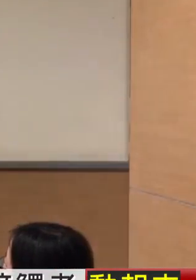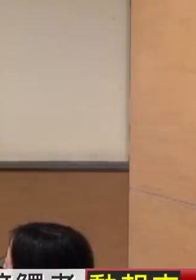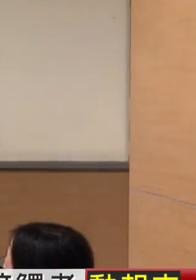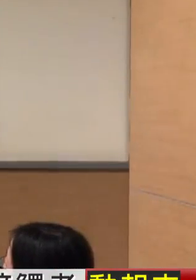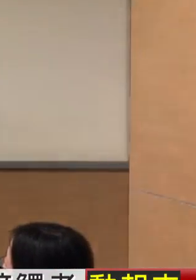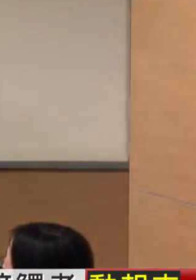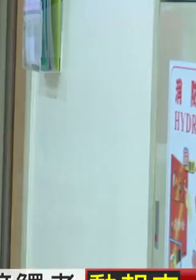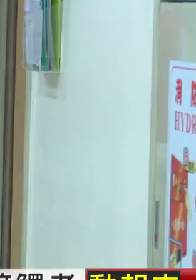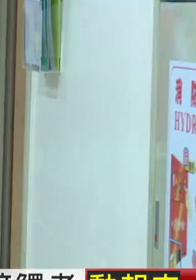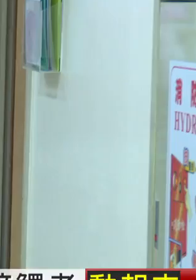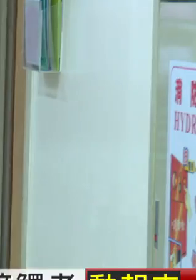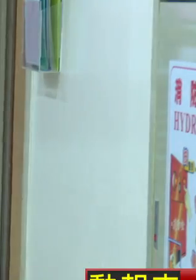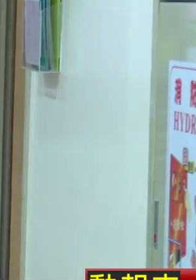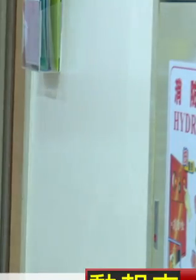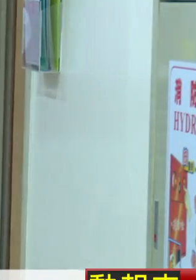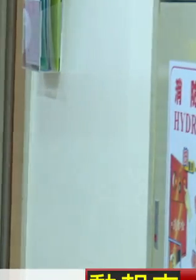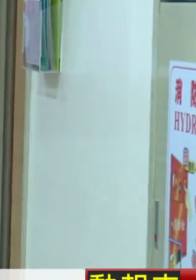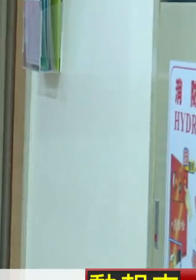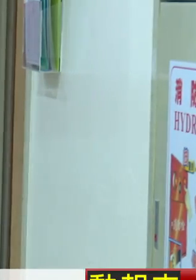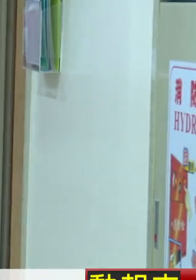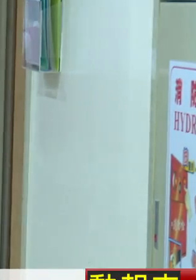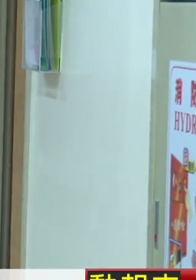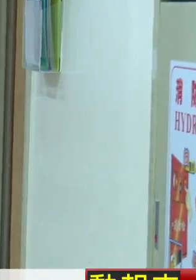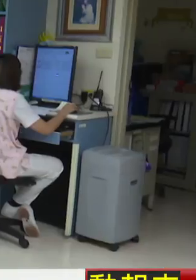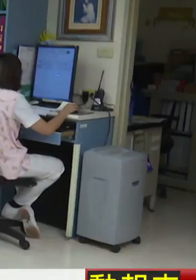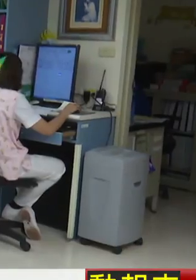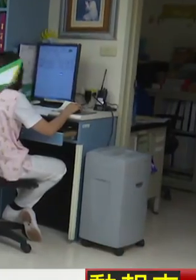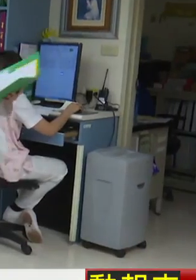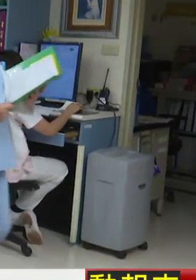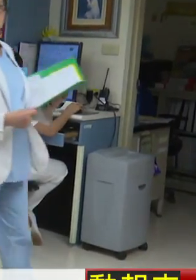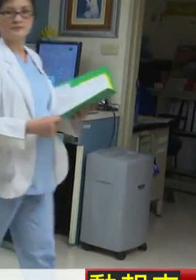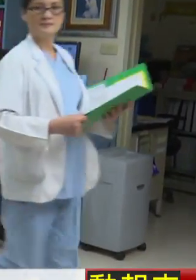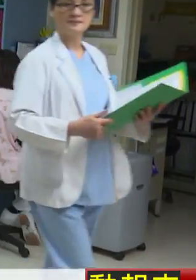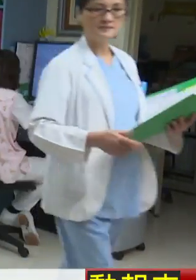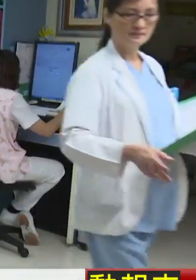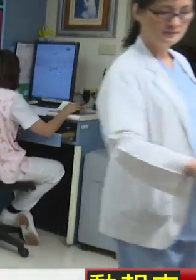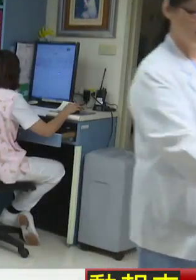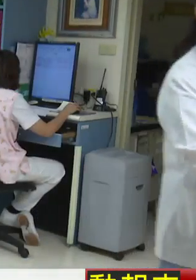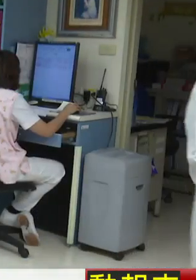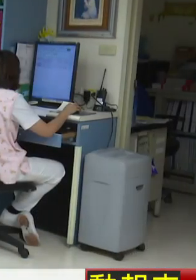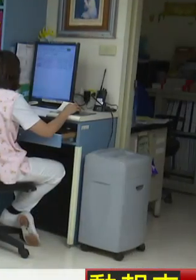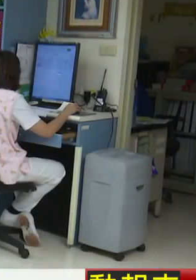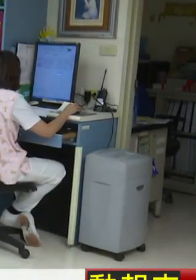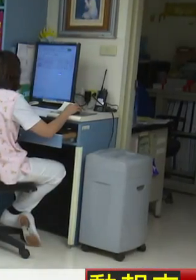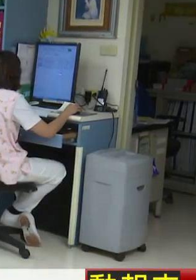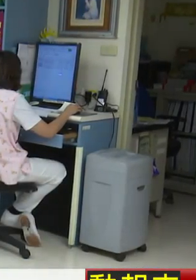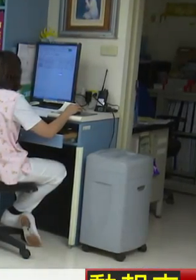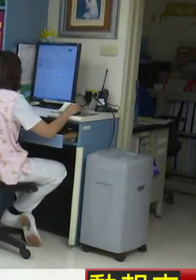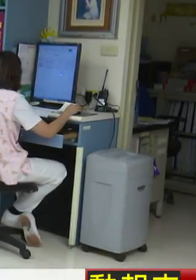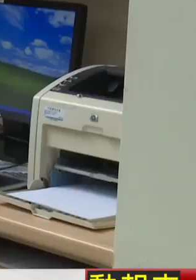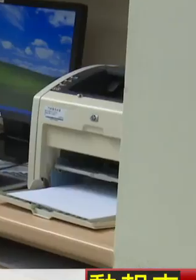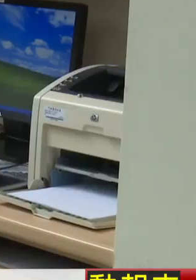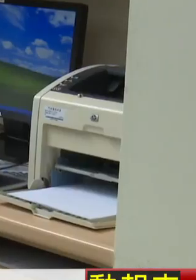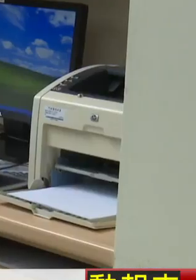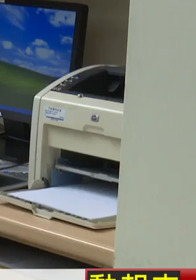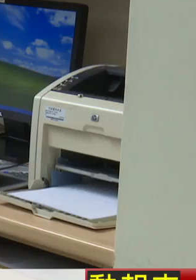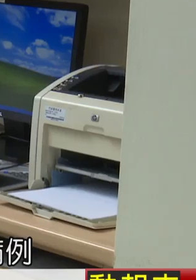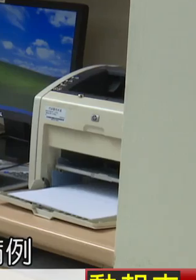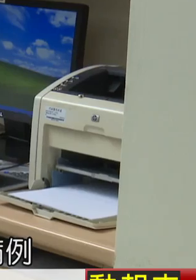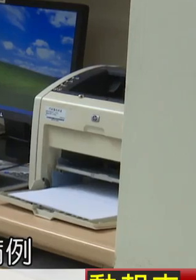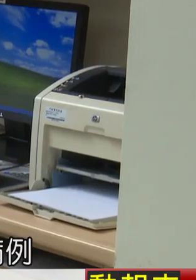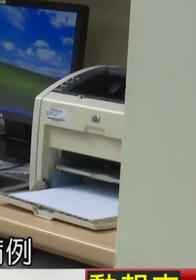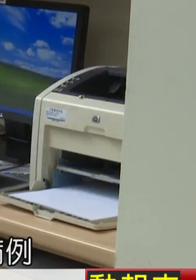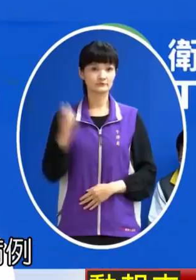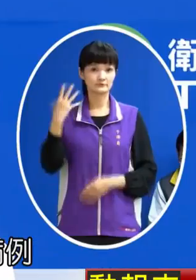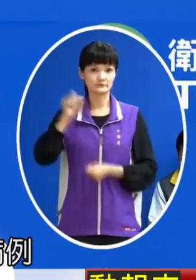清感染源。指挥中心统计，国内累计379人确诊，当中有67人已痊愈并解除隔离。